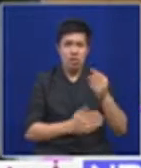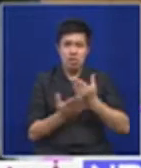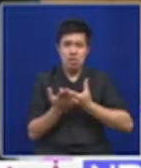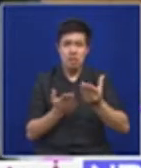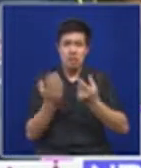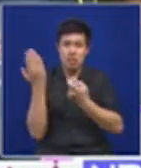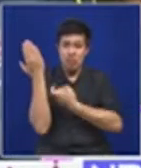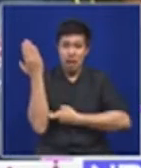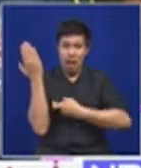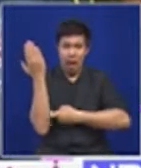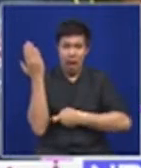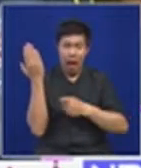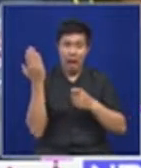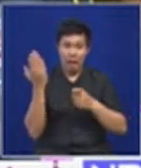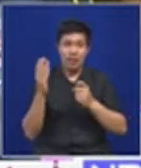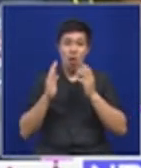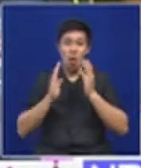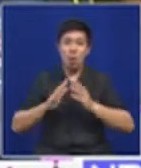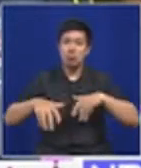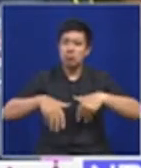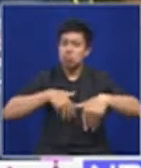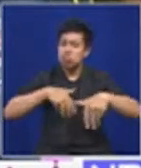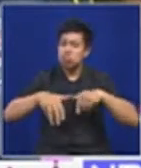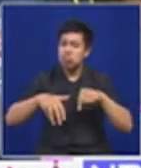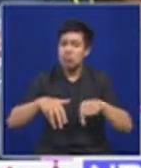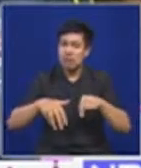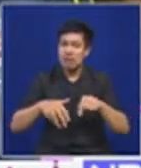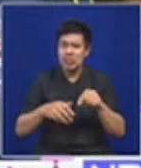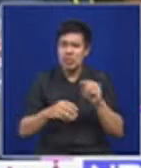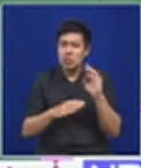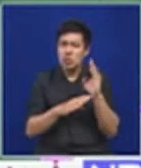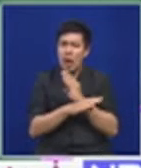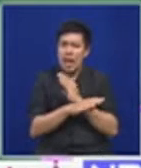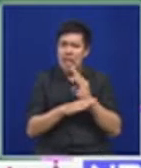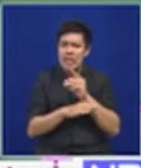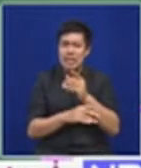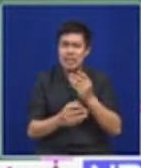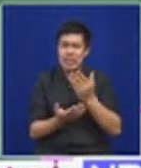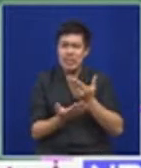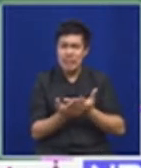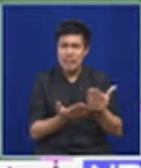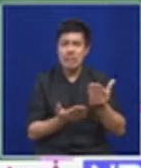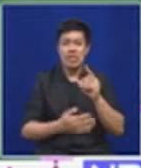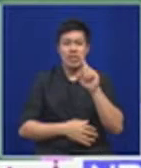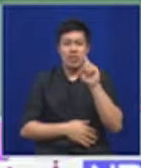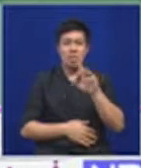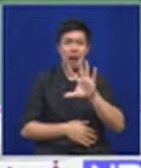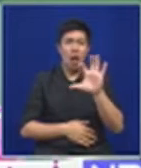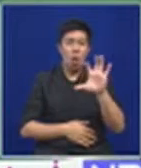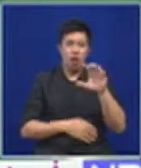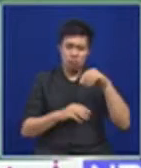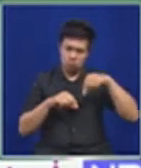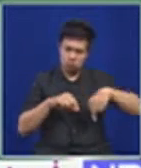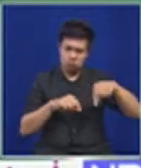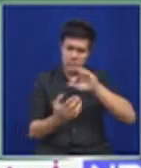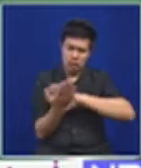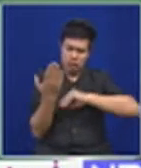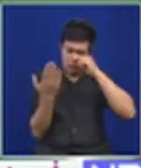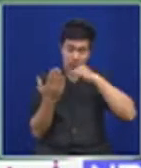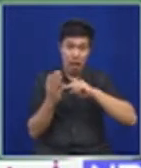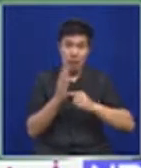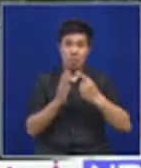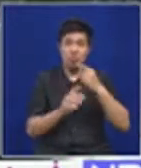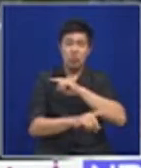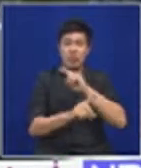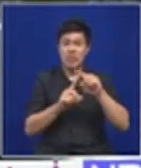รสวนยางรายย่อยในลักษณะประกอบธุรกิจผ่านจุดรับซื้อ 1,500 จุดทั่วประเทศเริ่มดำเนินการในวันที่